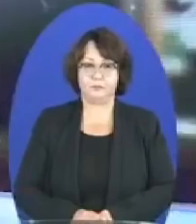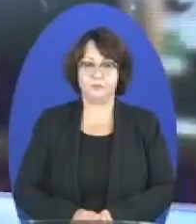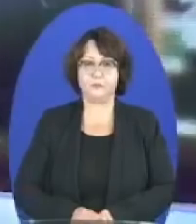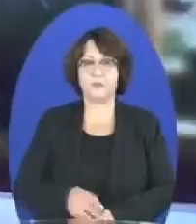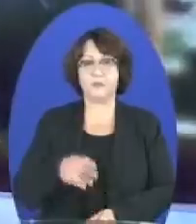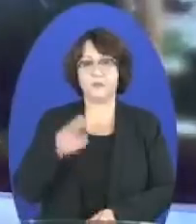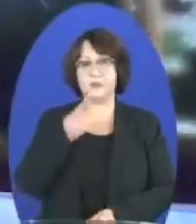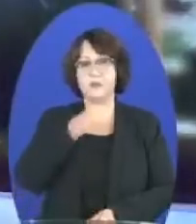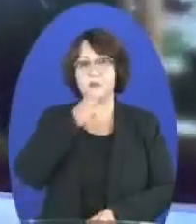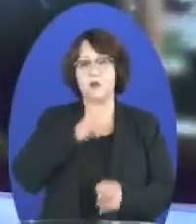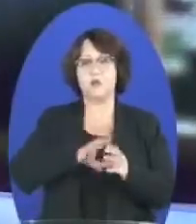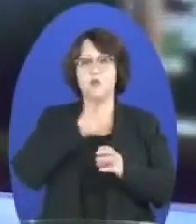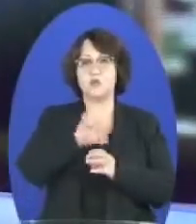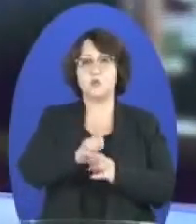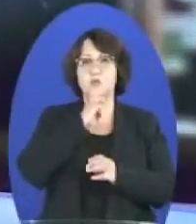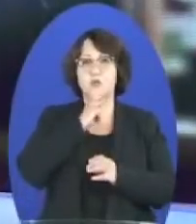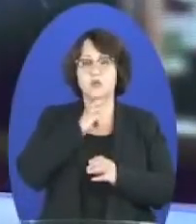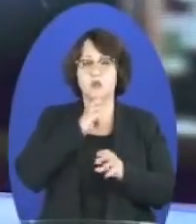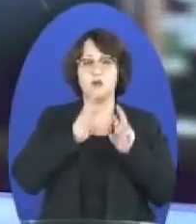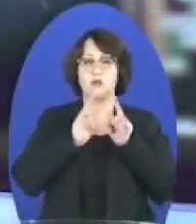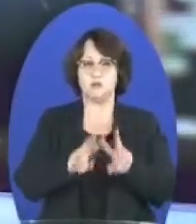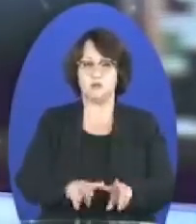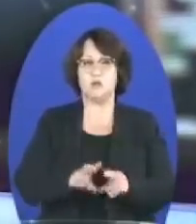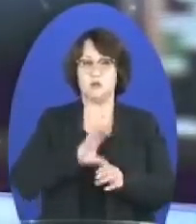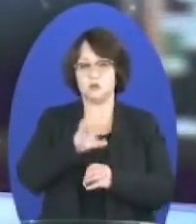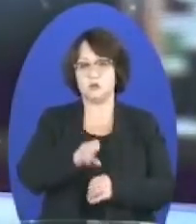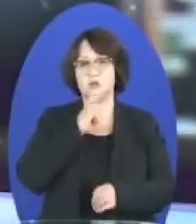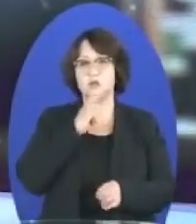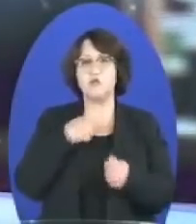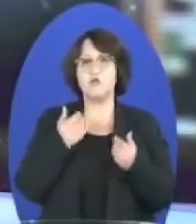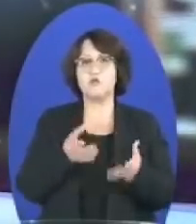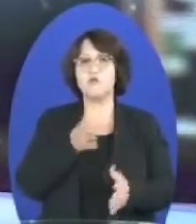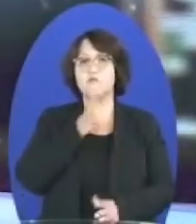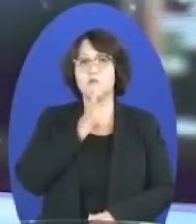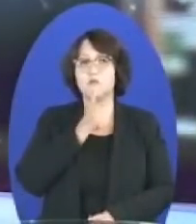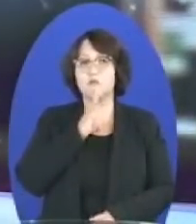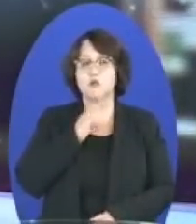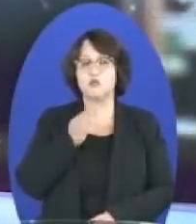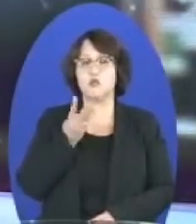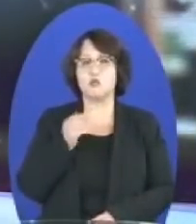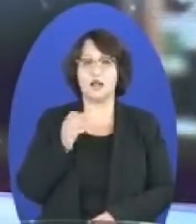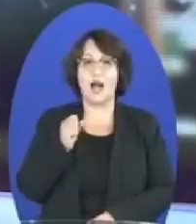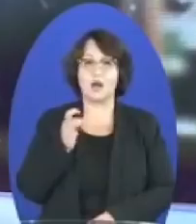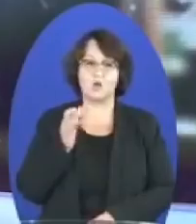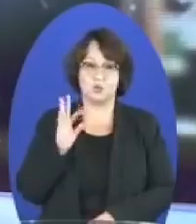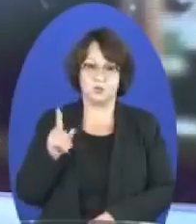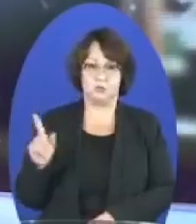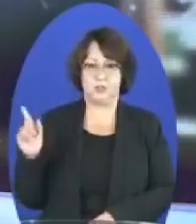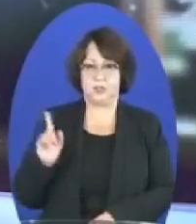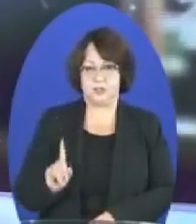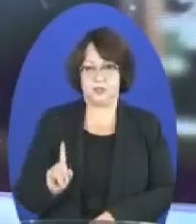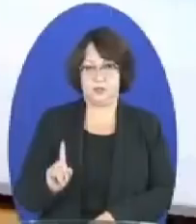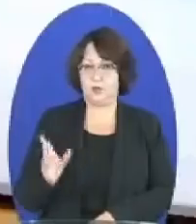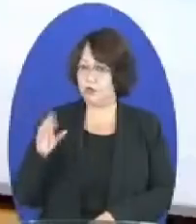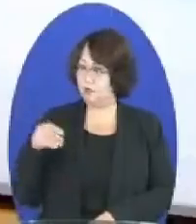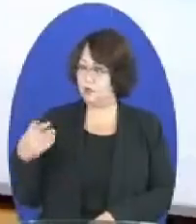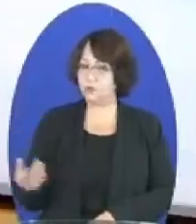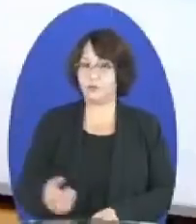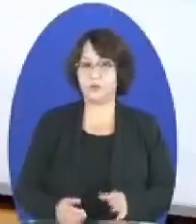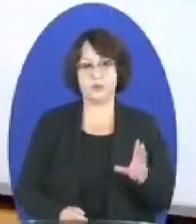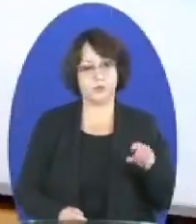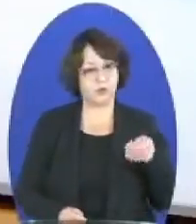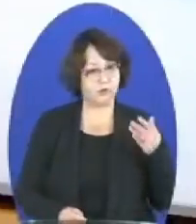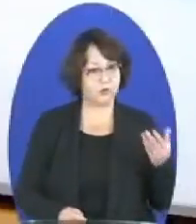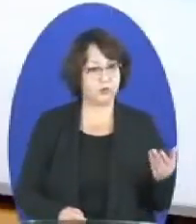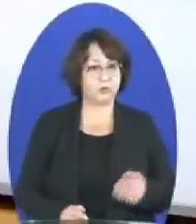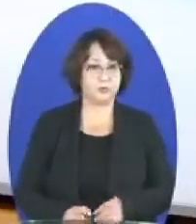Загвар мэдээллийн хөтөлбөр олон улсын мэдээлэлээр үргэлжлэн та бүхэнд хүрч байна. Олон улсын мэдээллийг өнөөдөр та бүхэнд манай томч Арим Чимэг өгөхөд бэлэн болоод байна. Арим Дүрг Арим Чимэг.